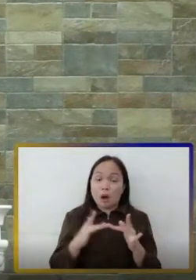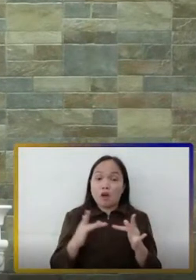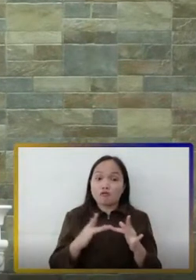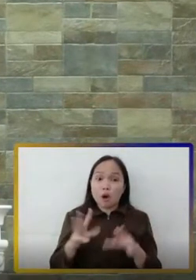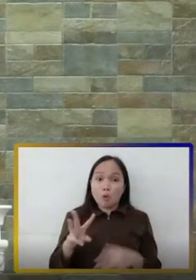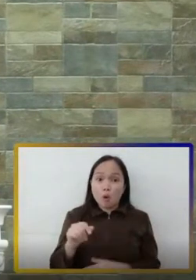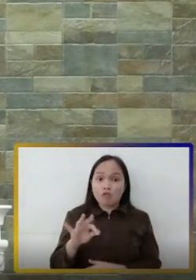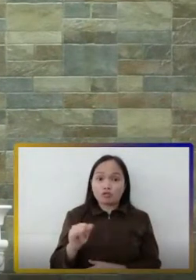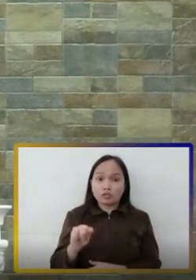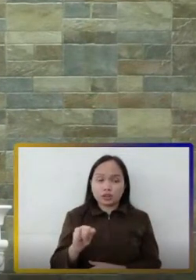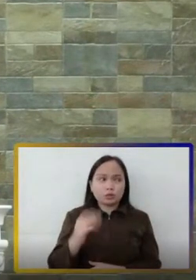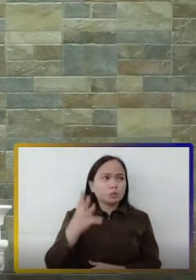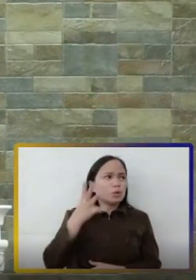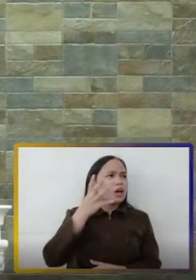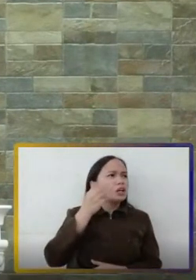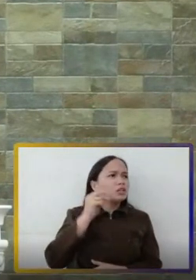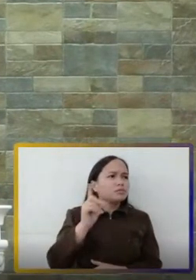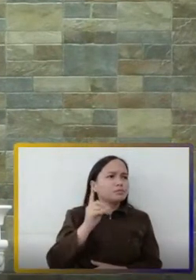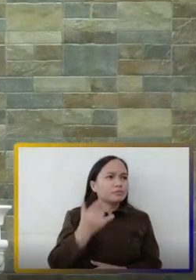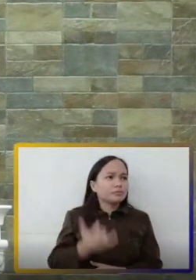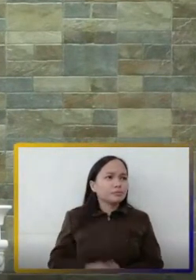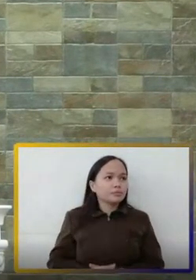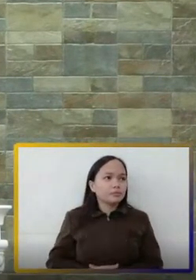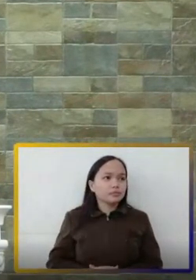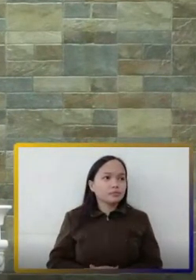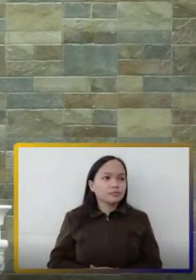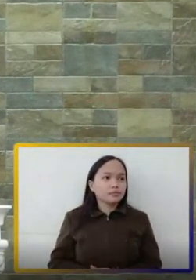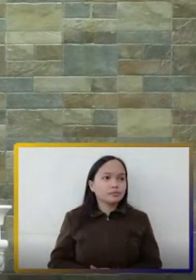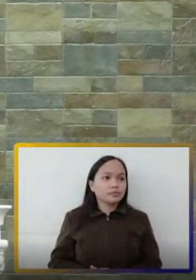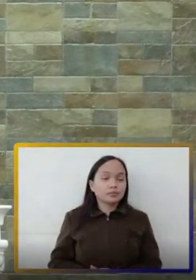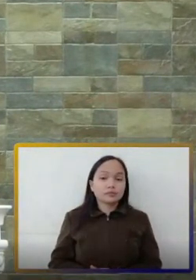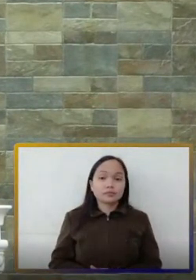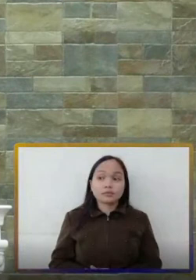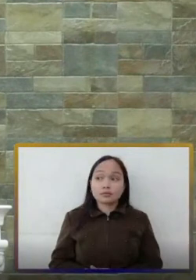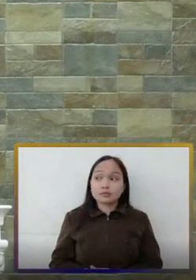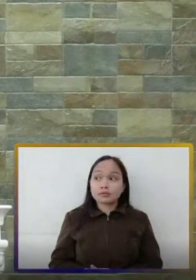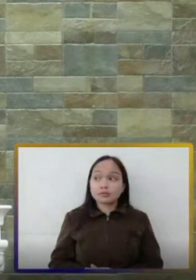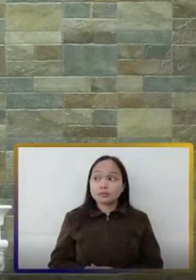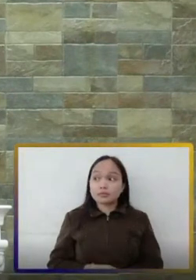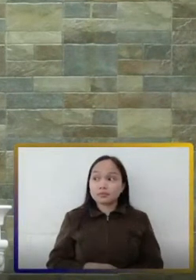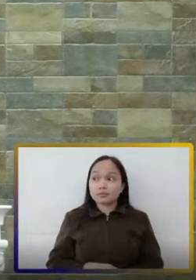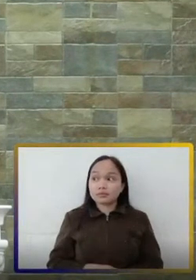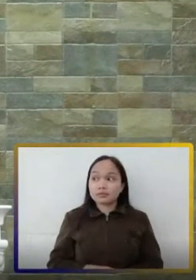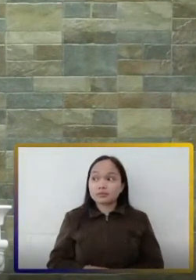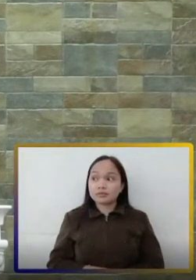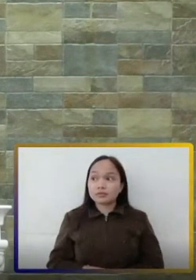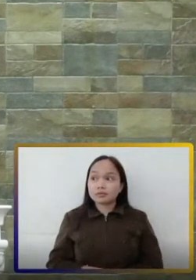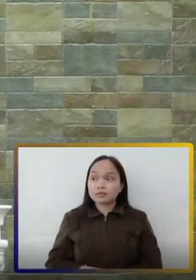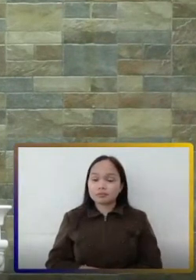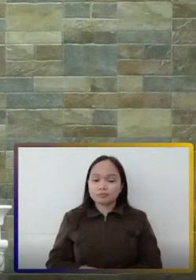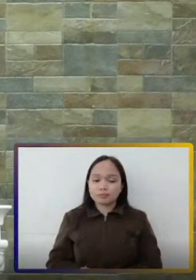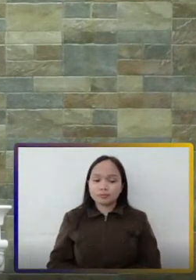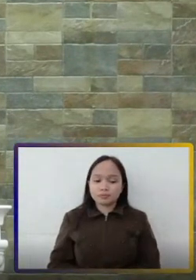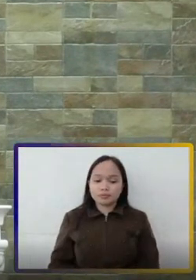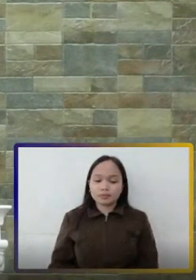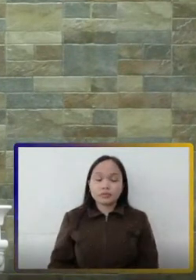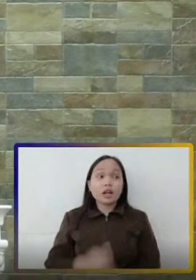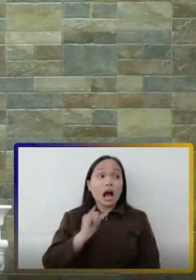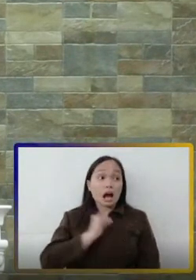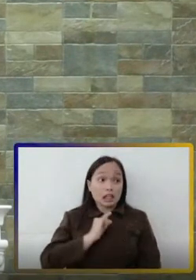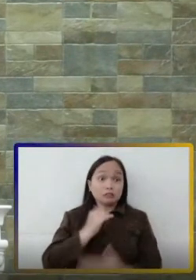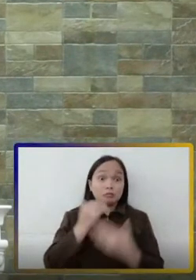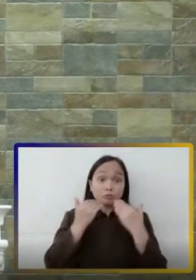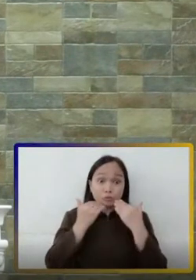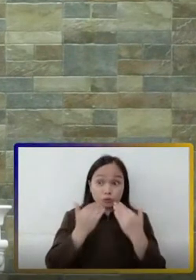And the truth is, I praise you fathers na nagkaroon kayo ng rules sa